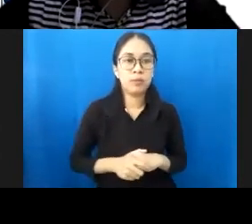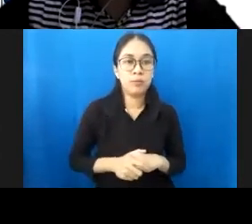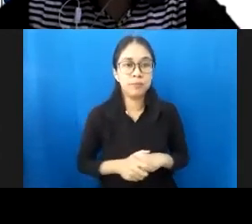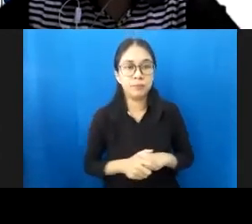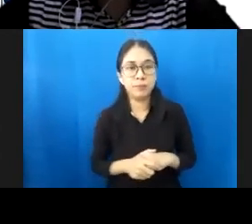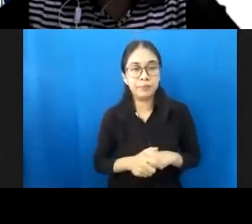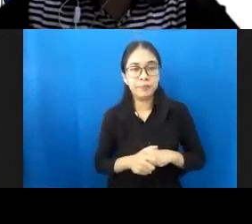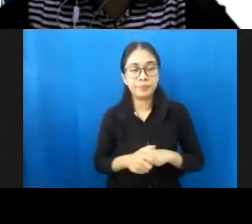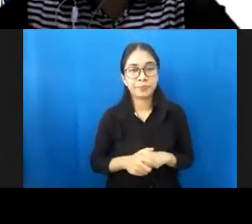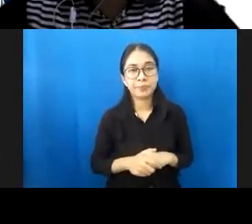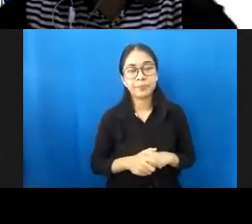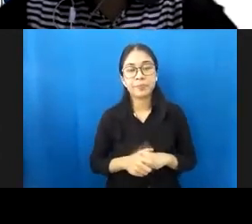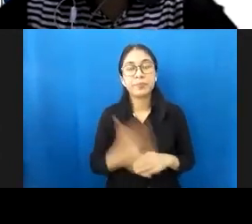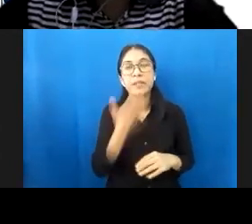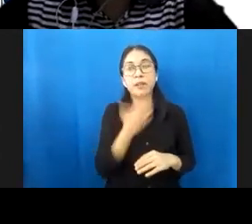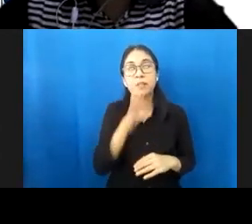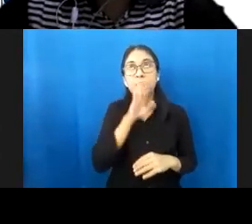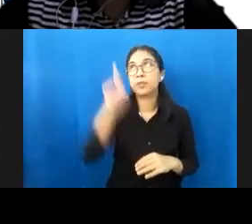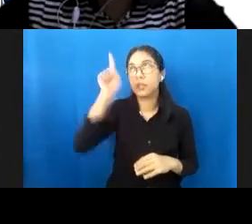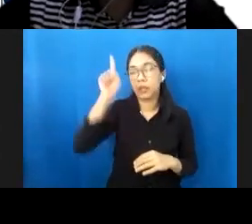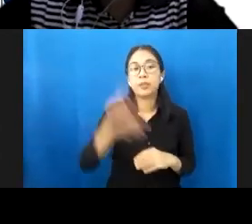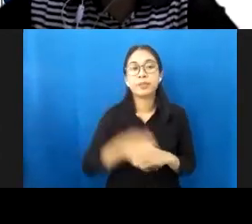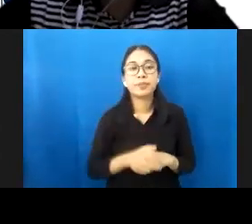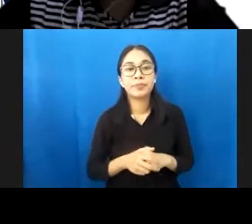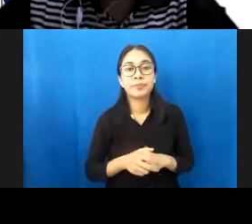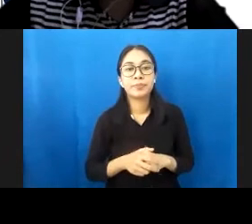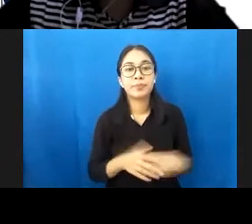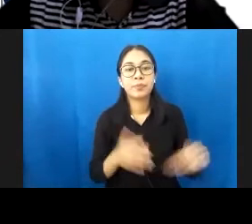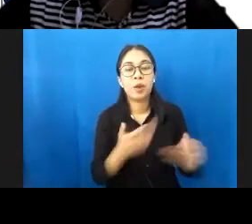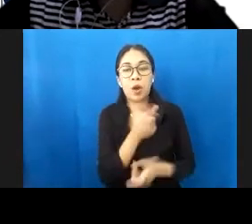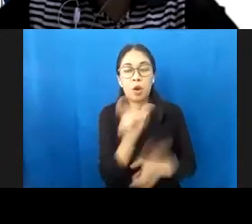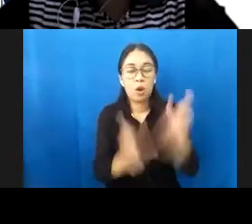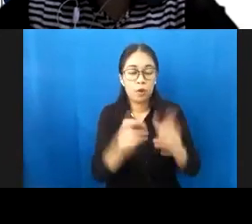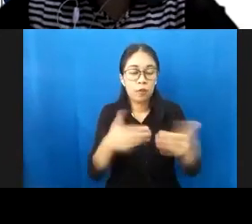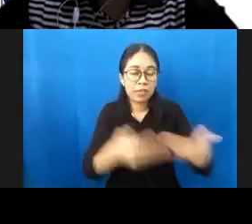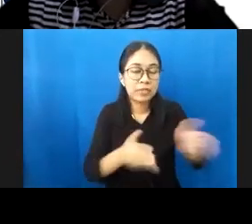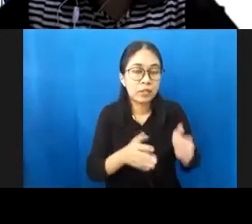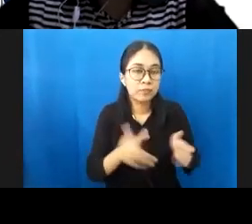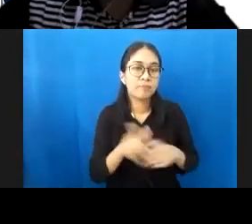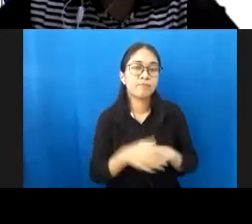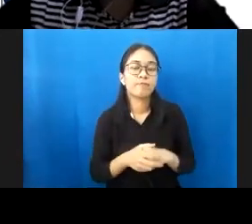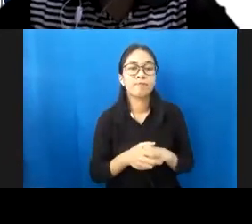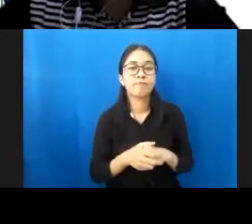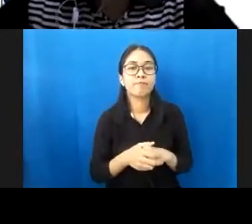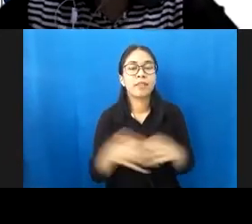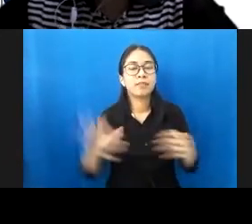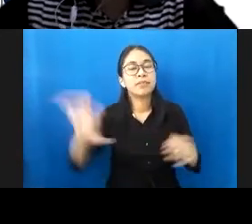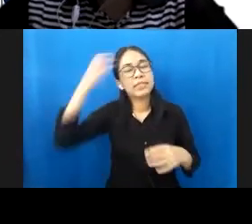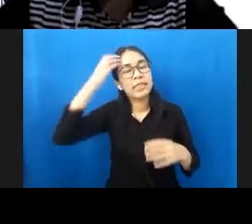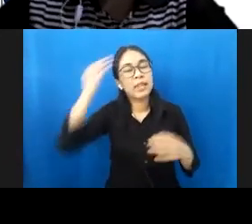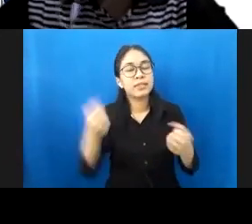Pertama, alhamdulillah ya kepada para fasilitator ya, Dinas Kesehatan dan